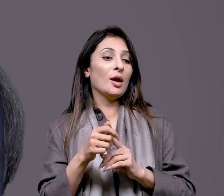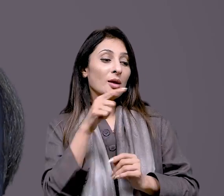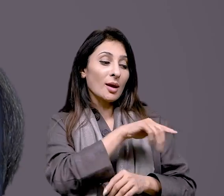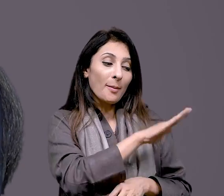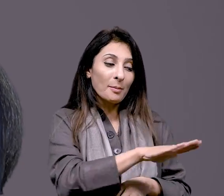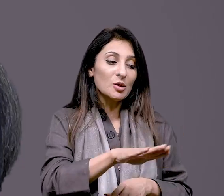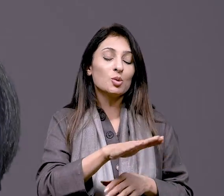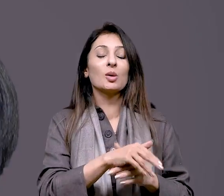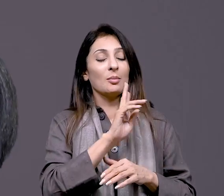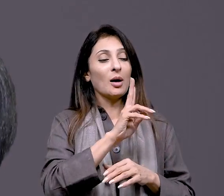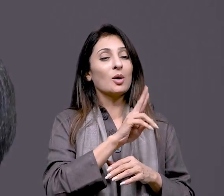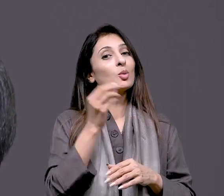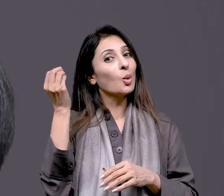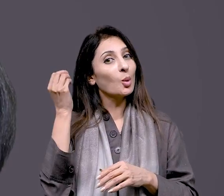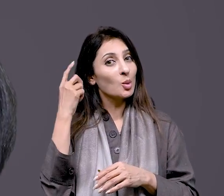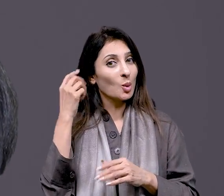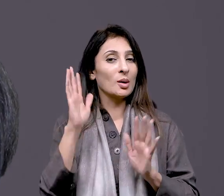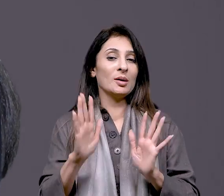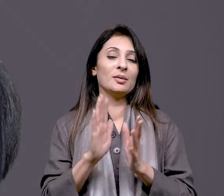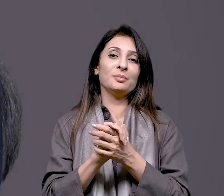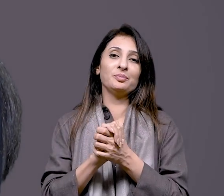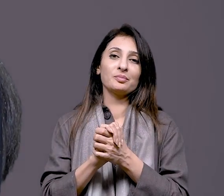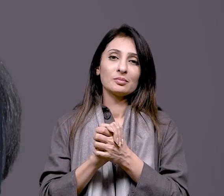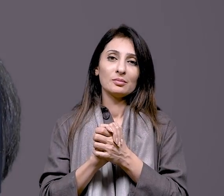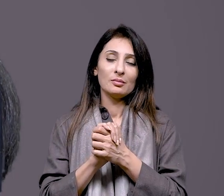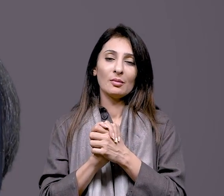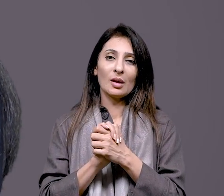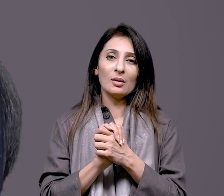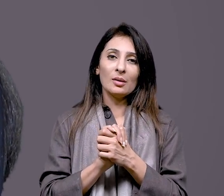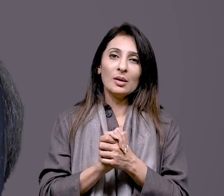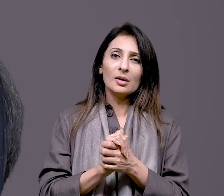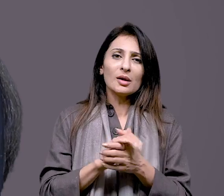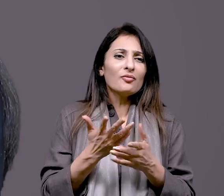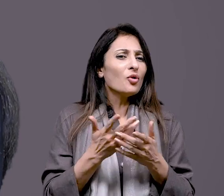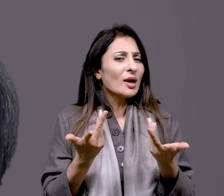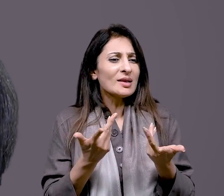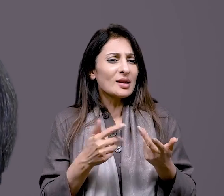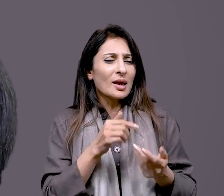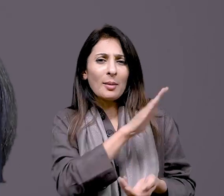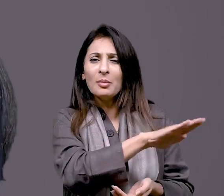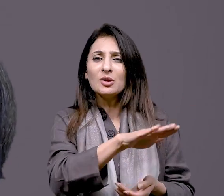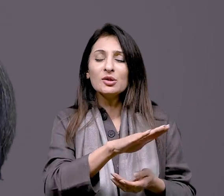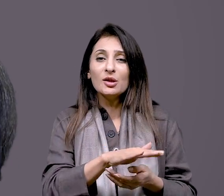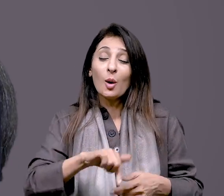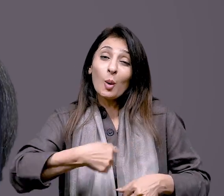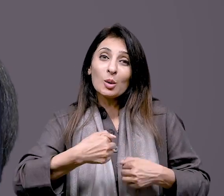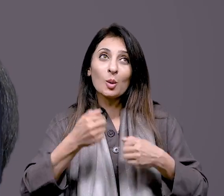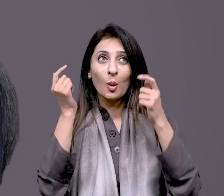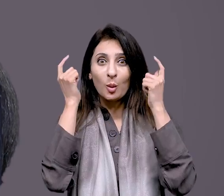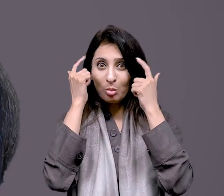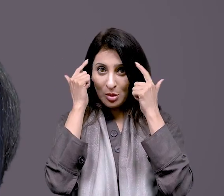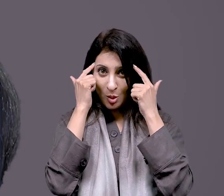is deciding कि उसने कौन से profession में जाना है, उसने आगे अपनी ज़िंदगी के साथ क्या करना है,